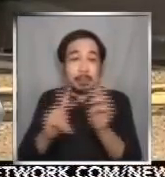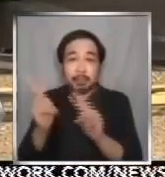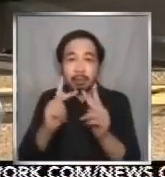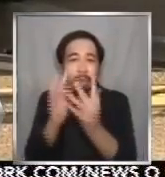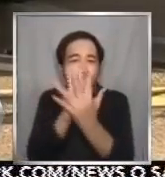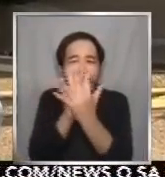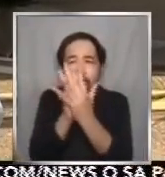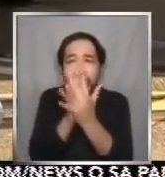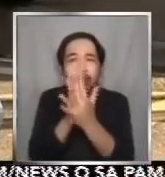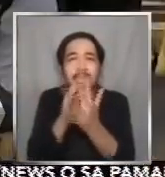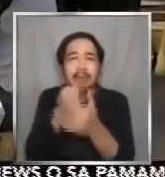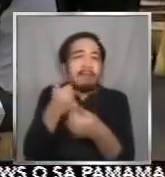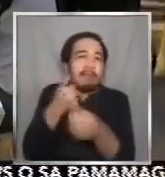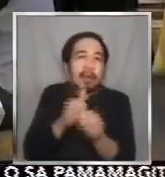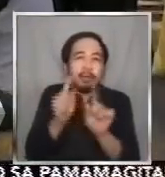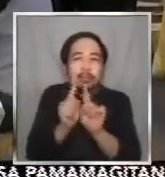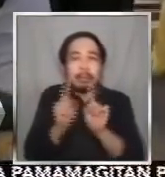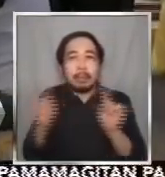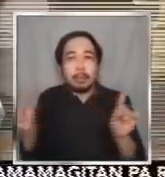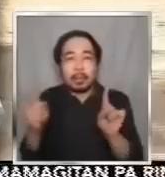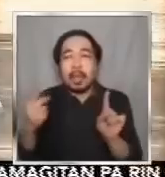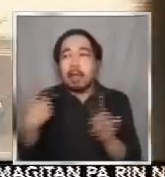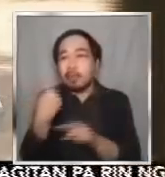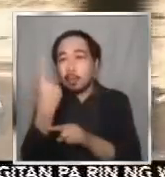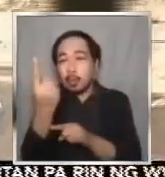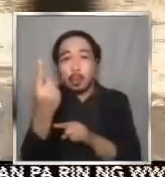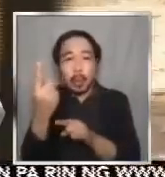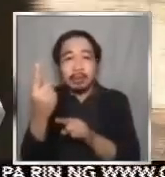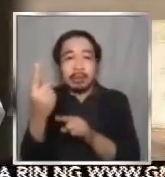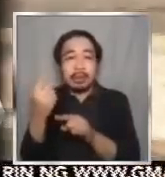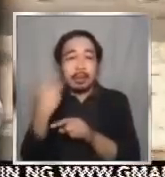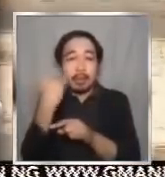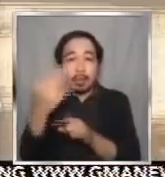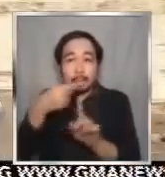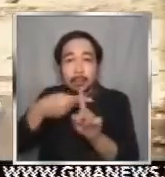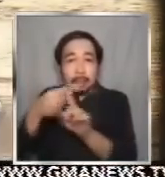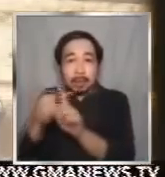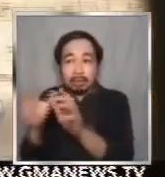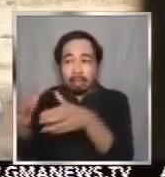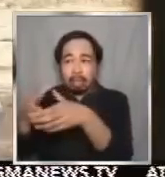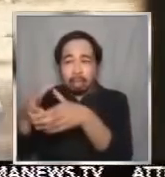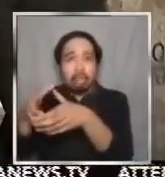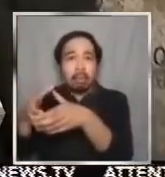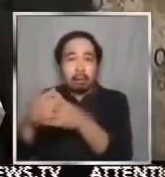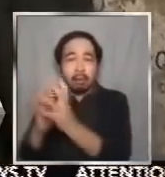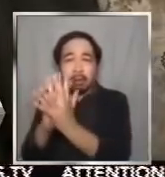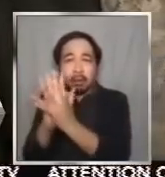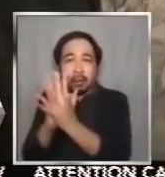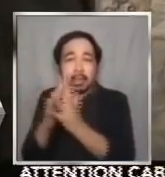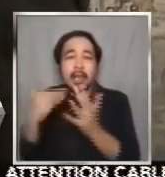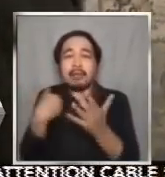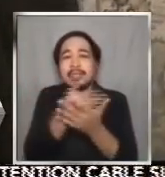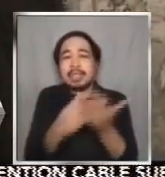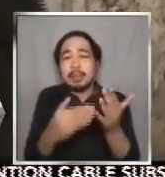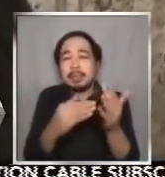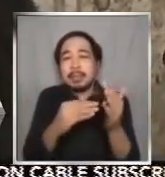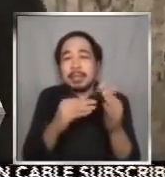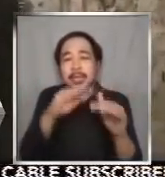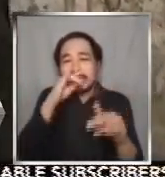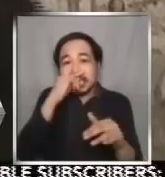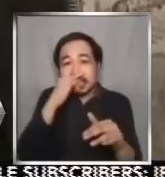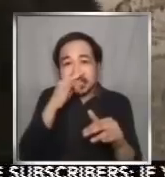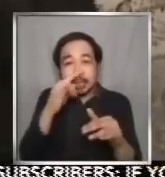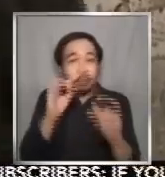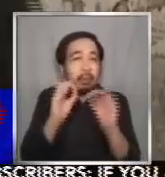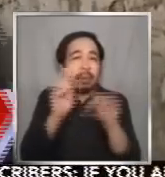May nadaanan din kaming kumpulan sa isang memorial park. May mga kabataang naglalaro na walang suot na mask. Hindi mapigilan sir dahil